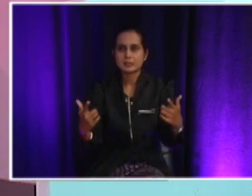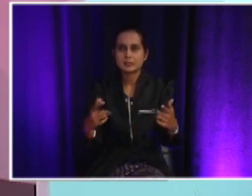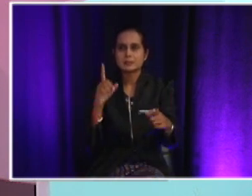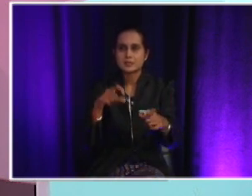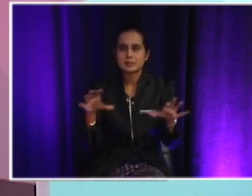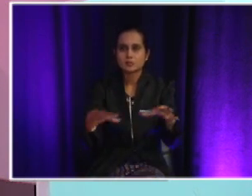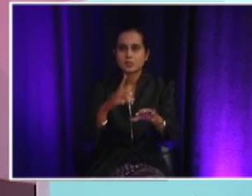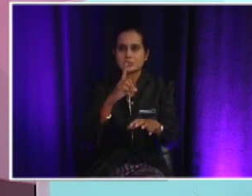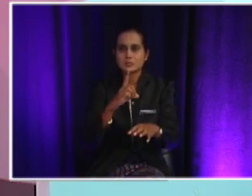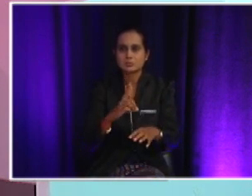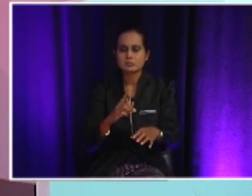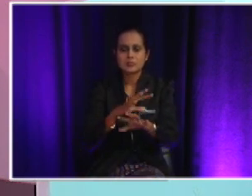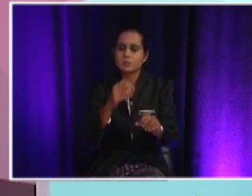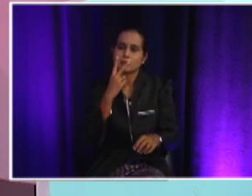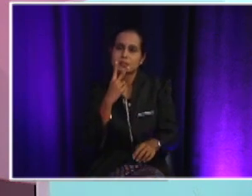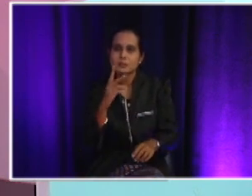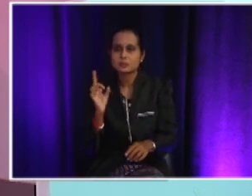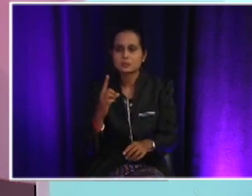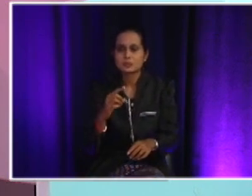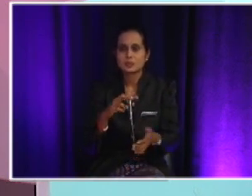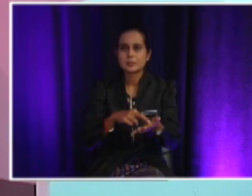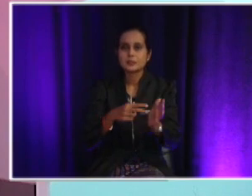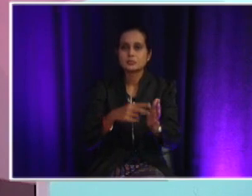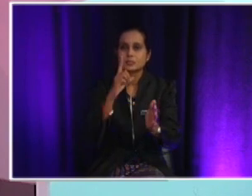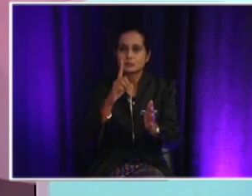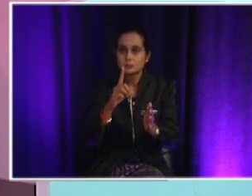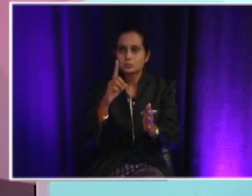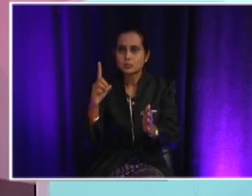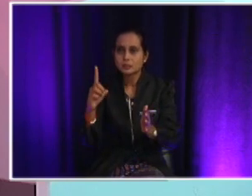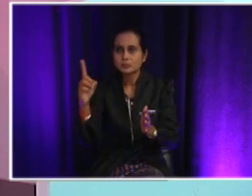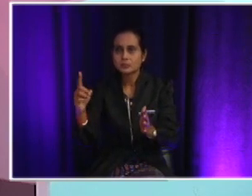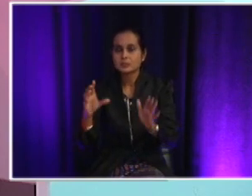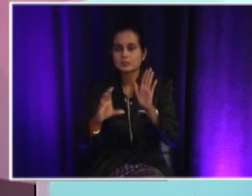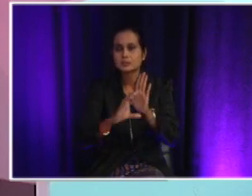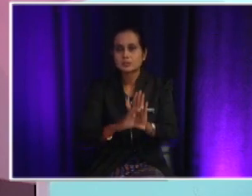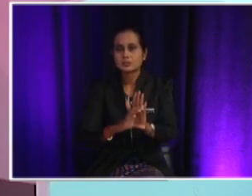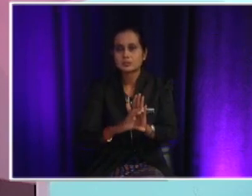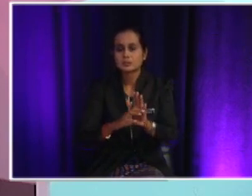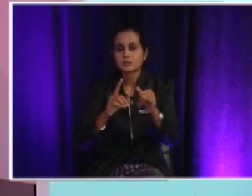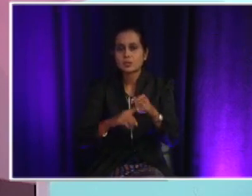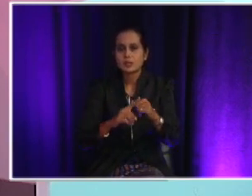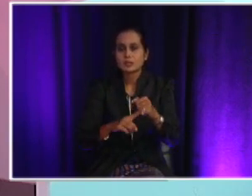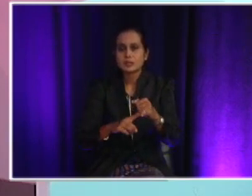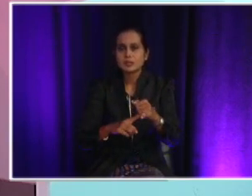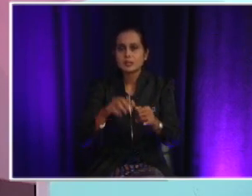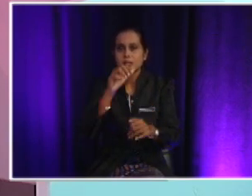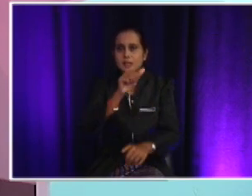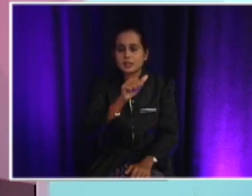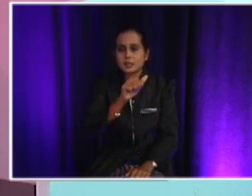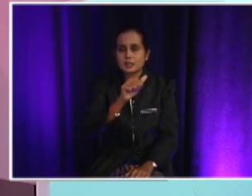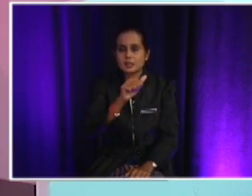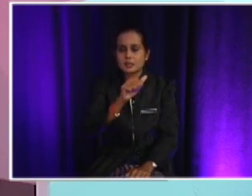satu-satu. Tak boleh main tengok saja. Maksud saya satu-satu, maksud saya. Okey, contoh yang terakhir ni. Okey, A